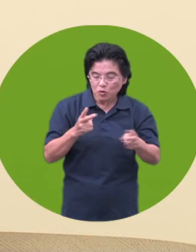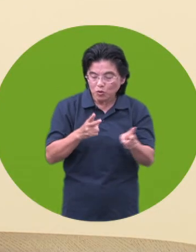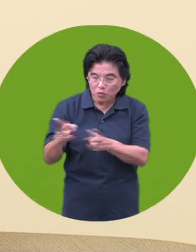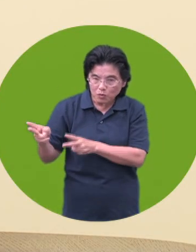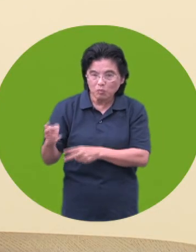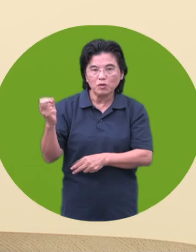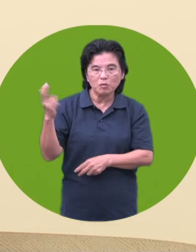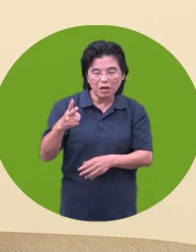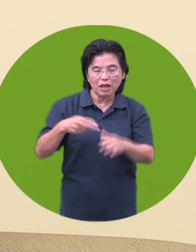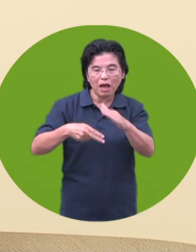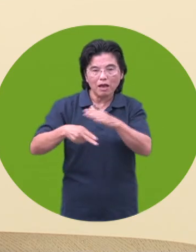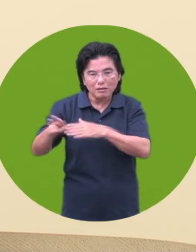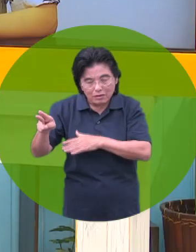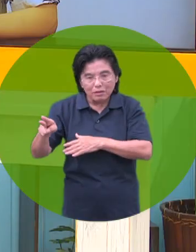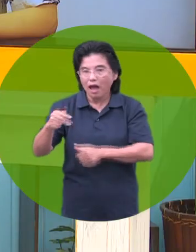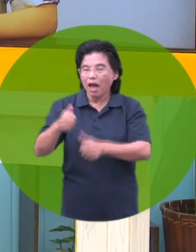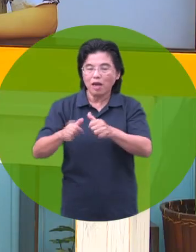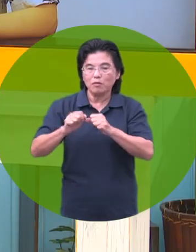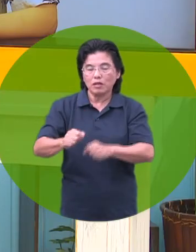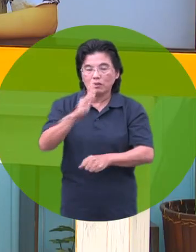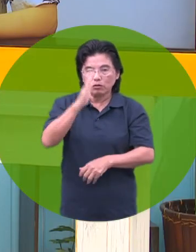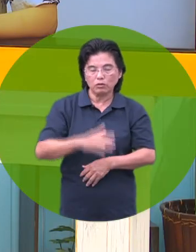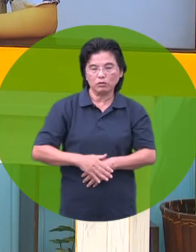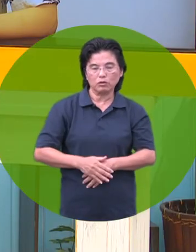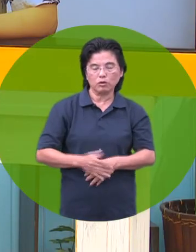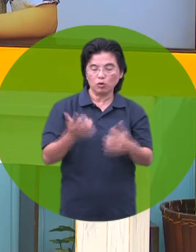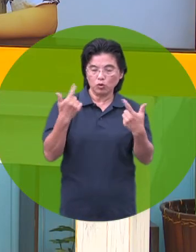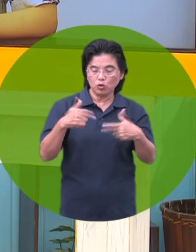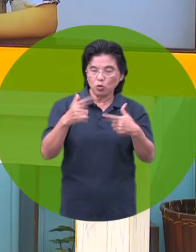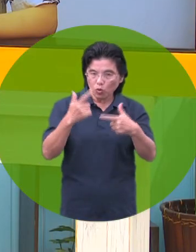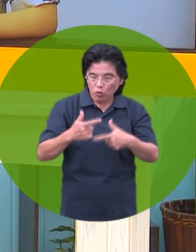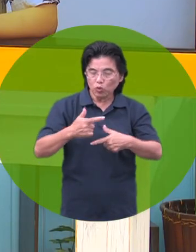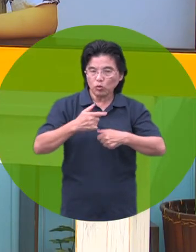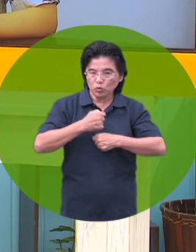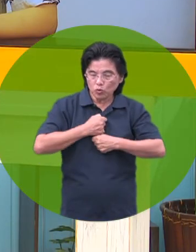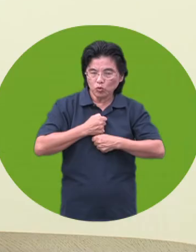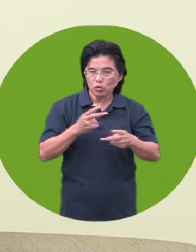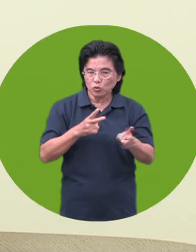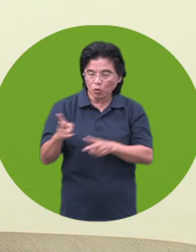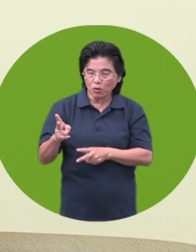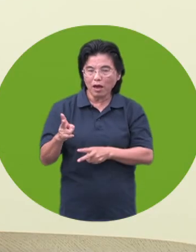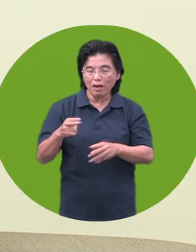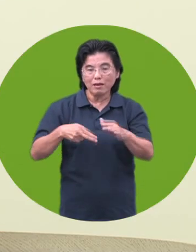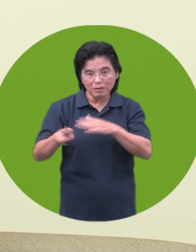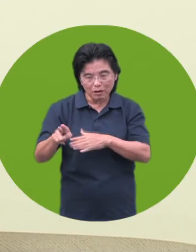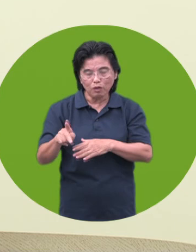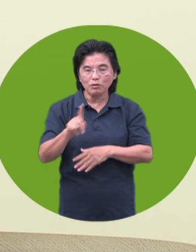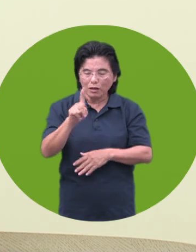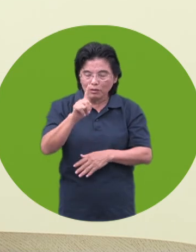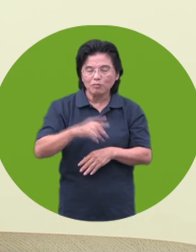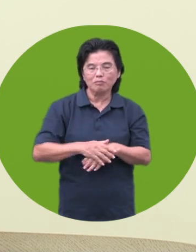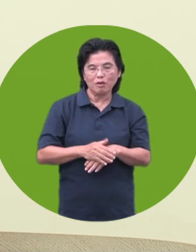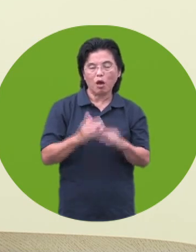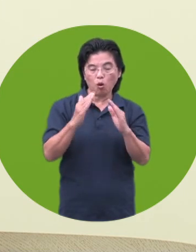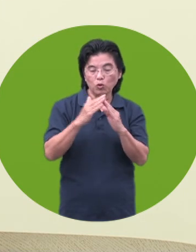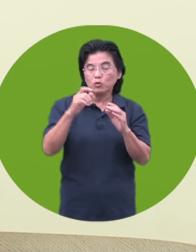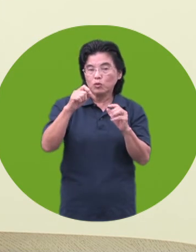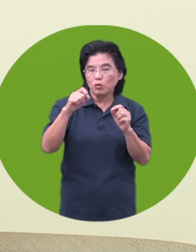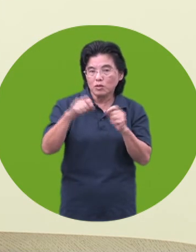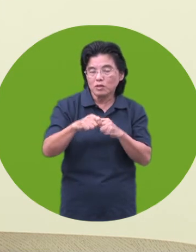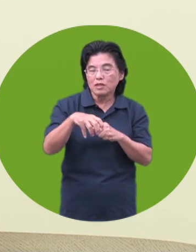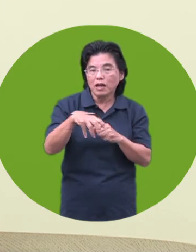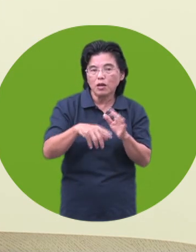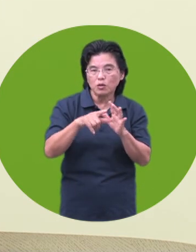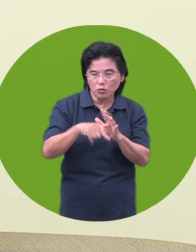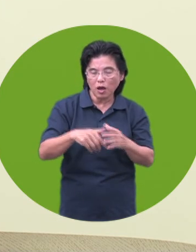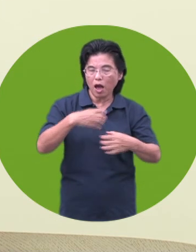大切さを呼びかけています。 日頃の備えと早めの避難ですか？ はい、お住まいの場所が土砂災害警